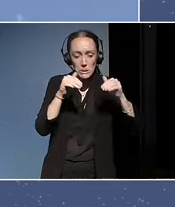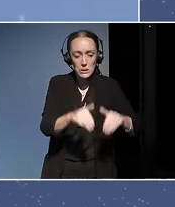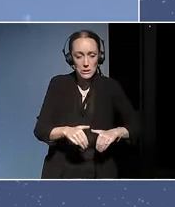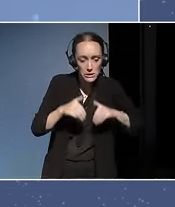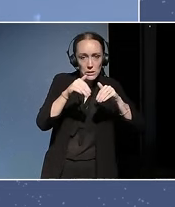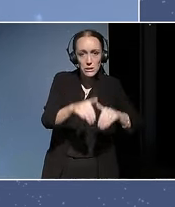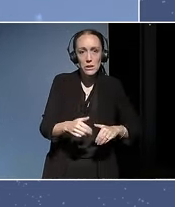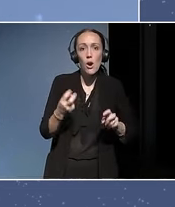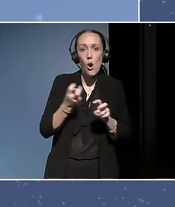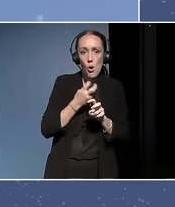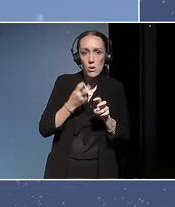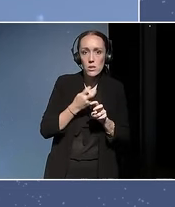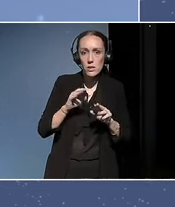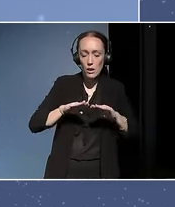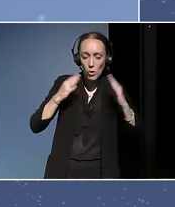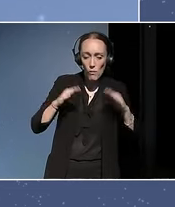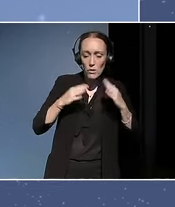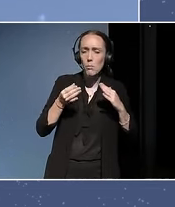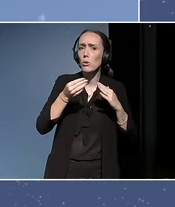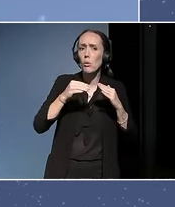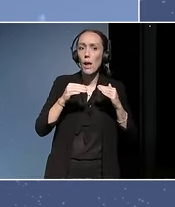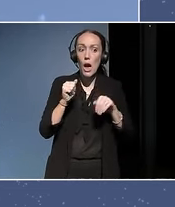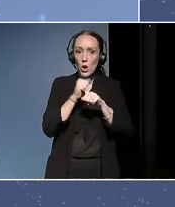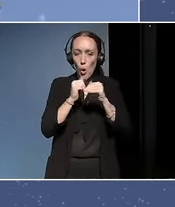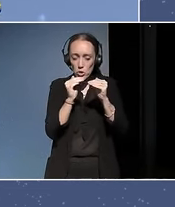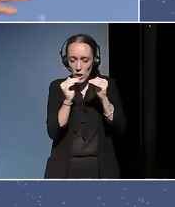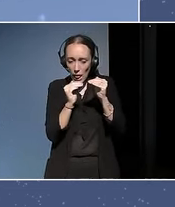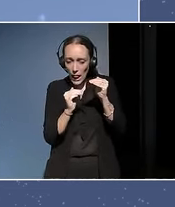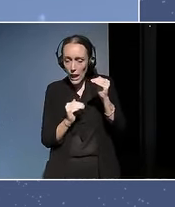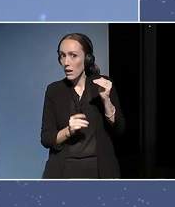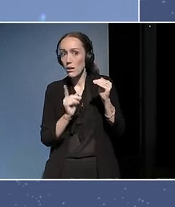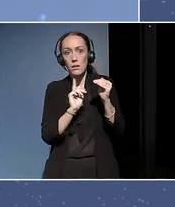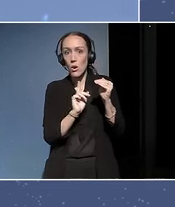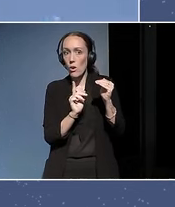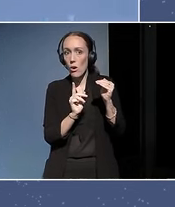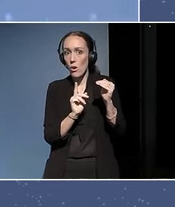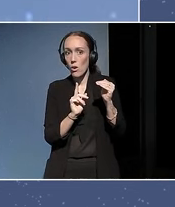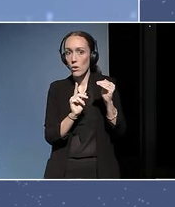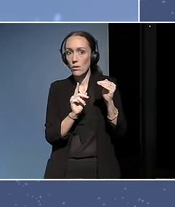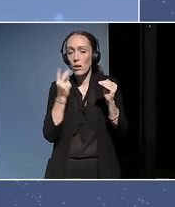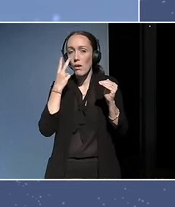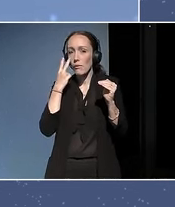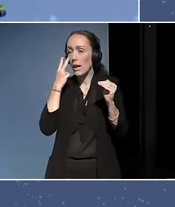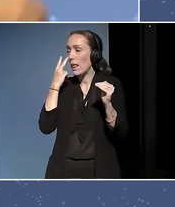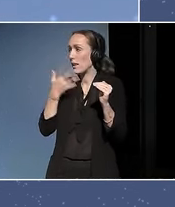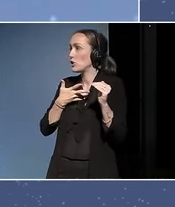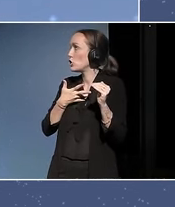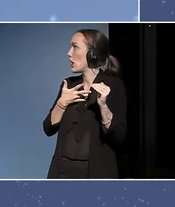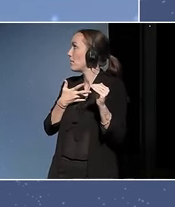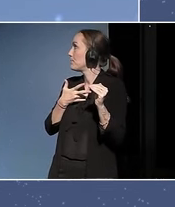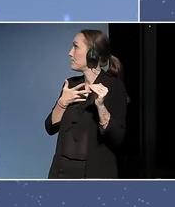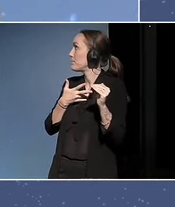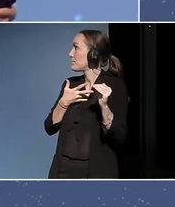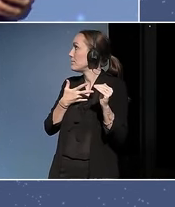strati di roccia ma nel detrito che vedete bene